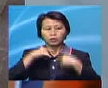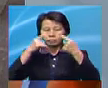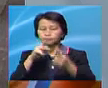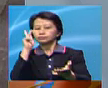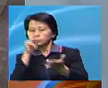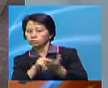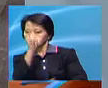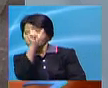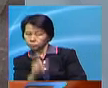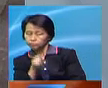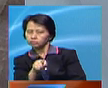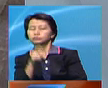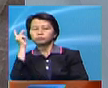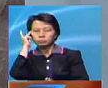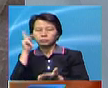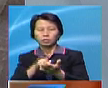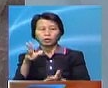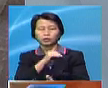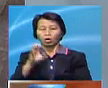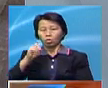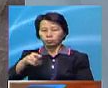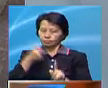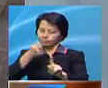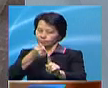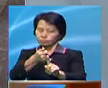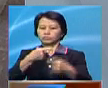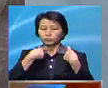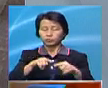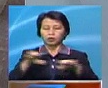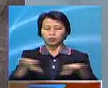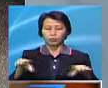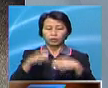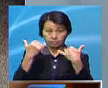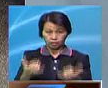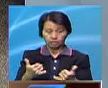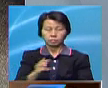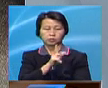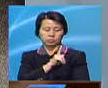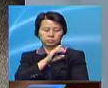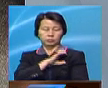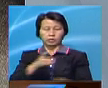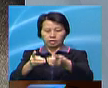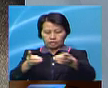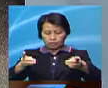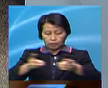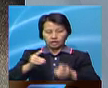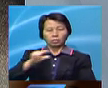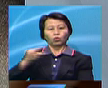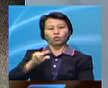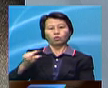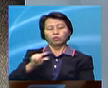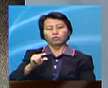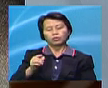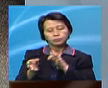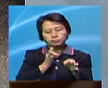mengenalasi identiti suspek dan operasi memburu mereka sedang giat dijalankan ketua polis daerah Gombak acp Ali Ahmad